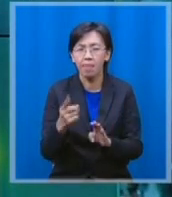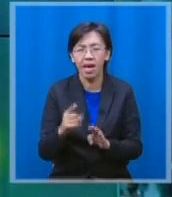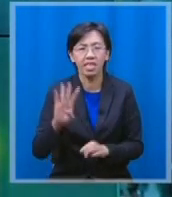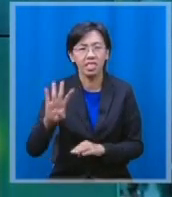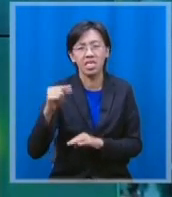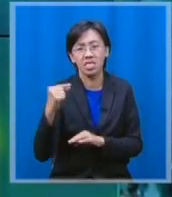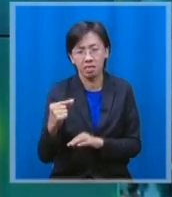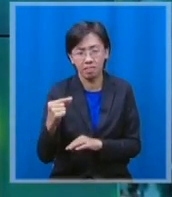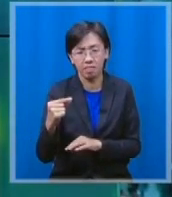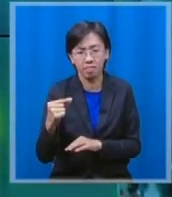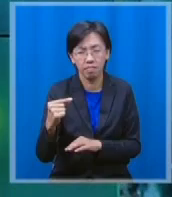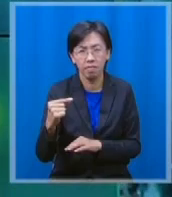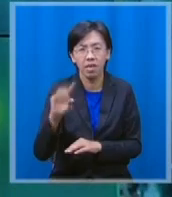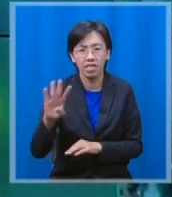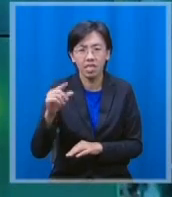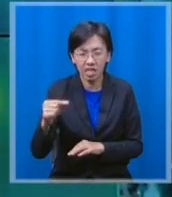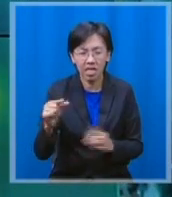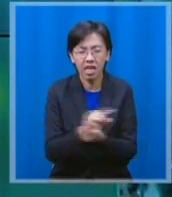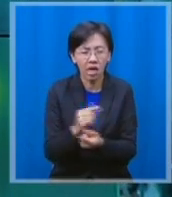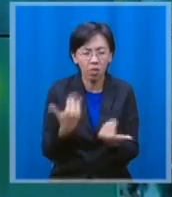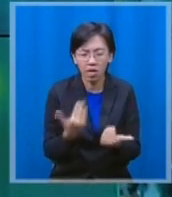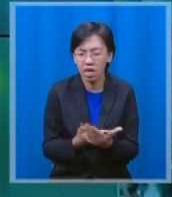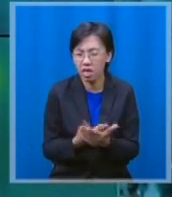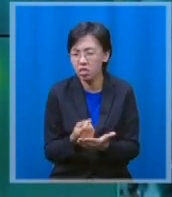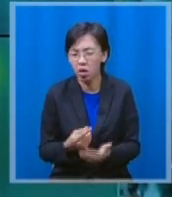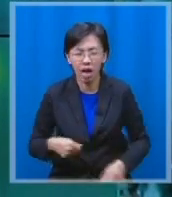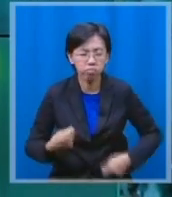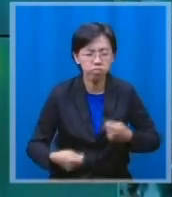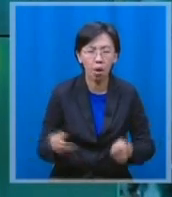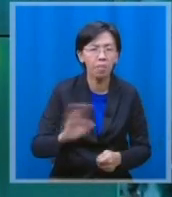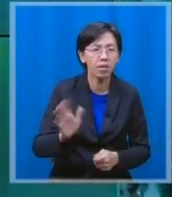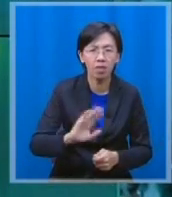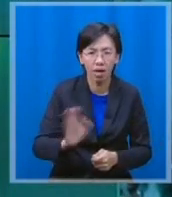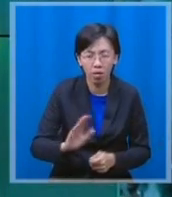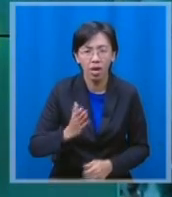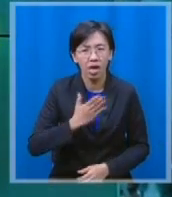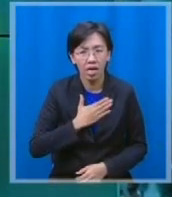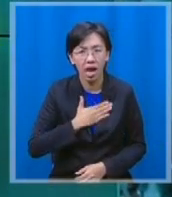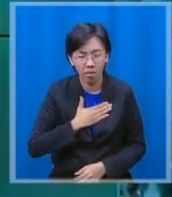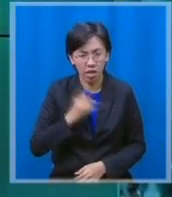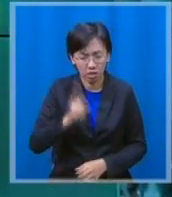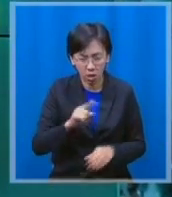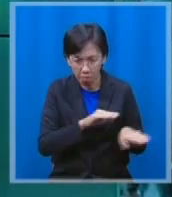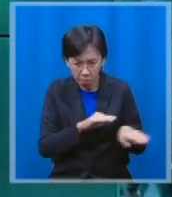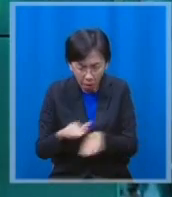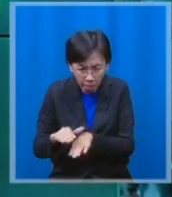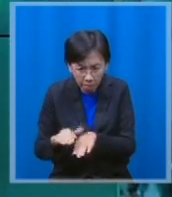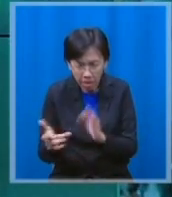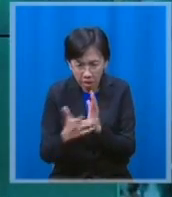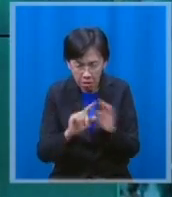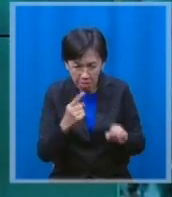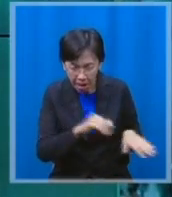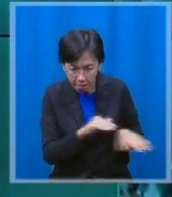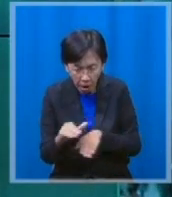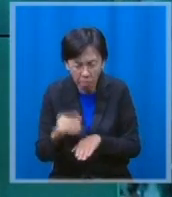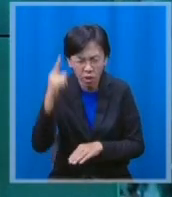บนี้เราบอกว่าสังคมไร้เงินสดเป็นสิ่งจำเป็นเป็นสิ่งสำคัญที่เราต้องเตรียมความพร้อมคือเดินไปข้างหน้าแต่ว่าต้อง